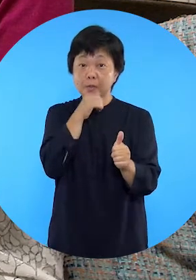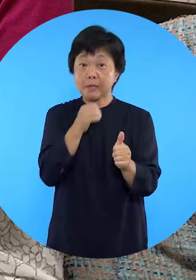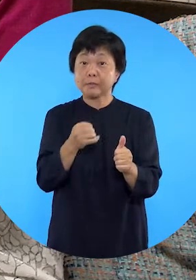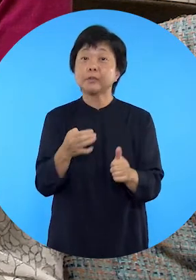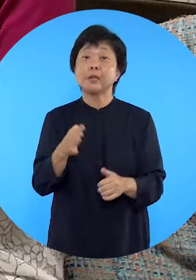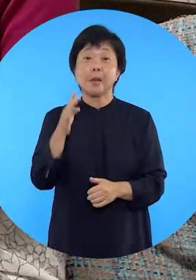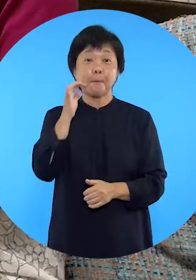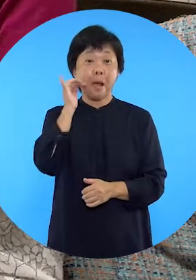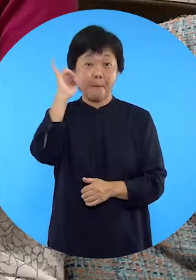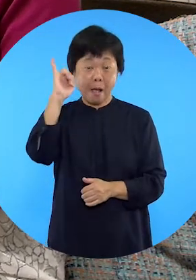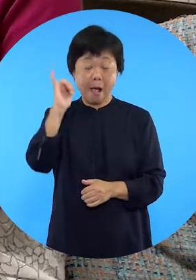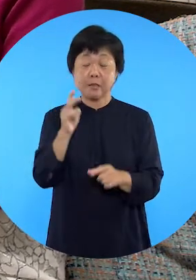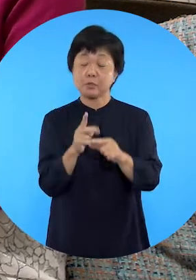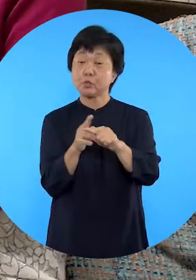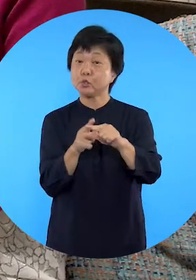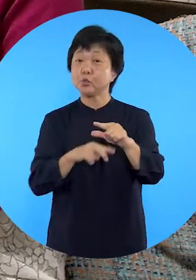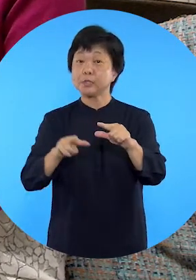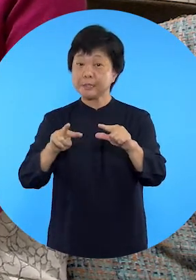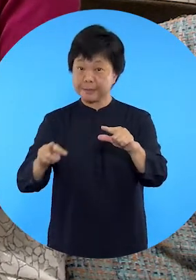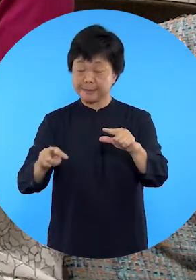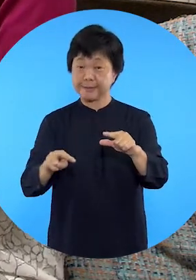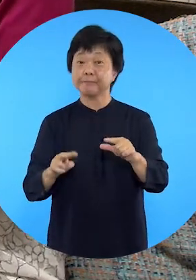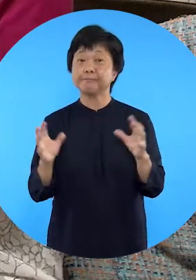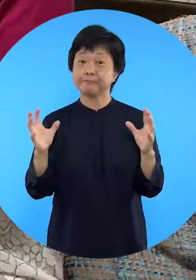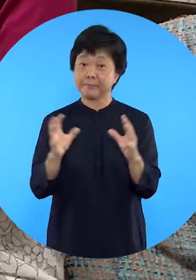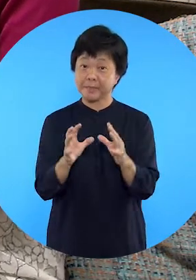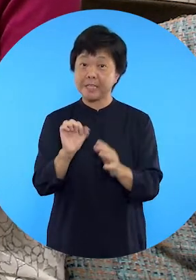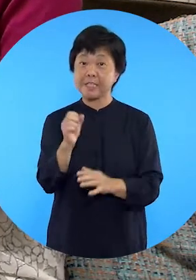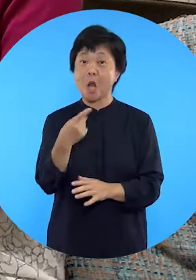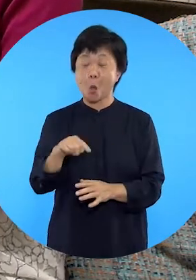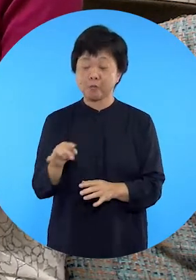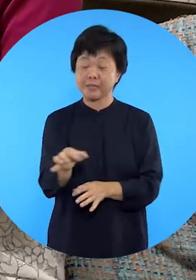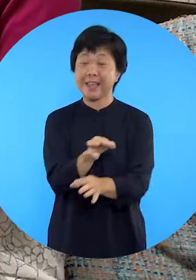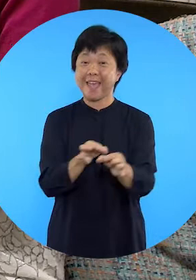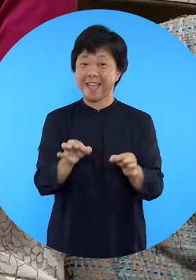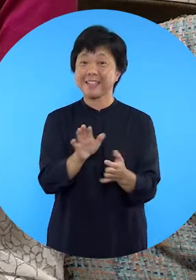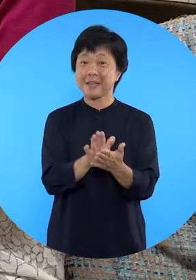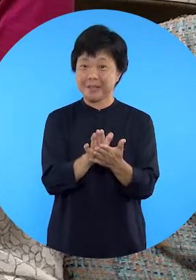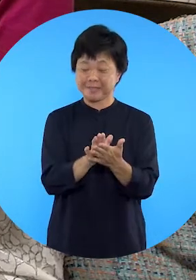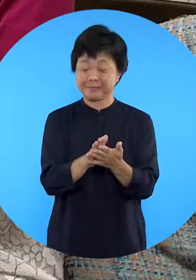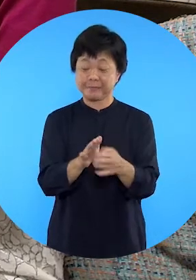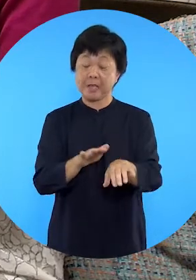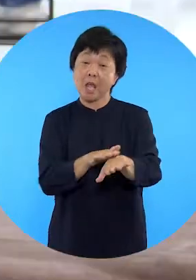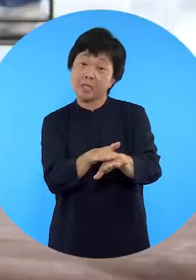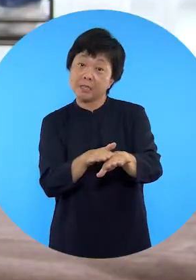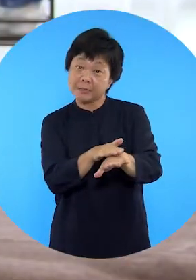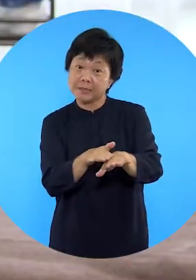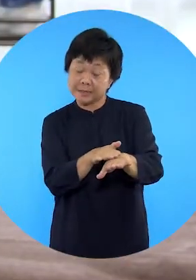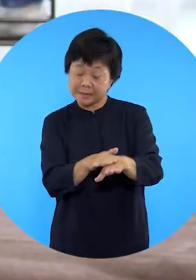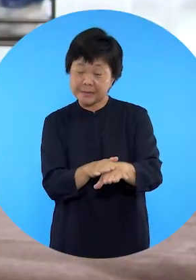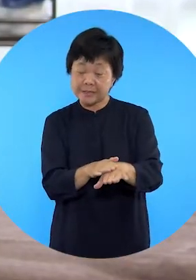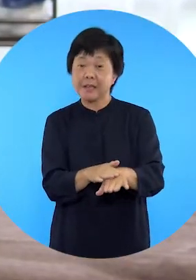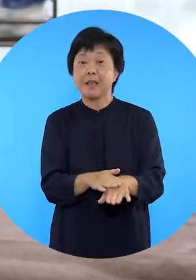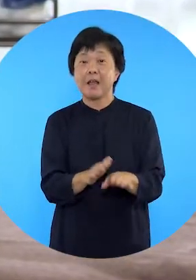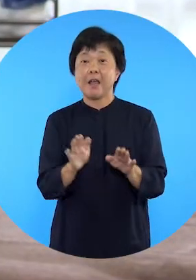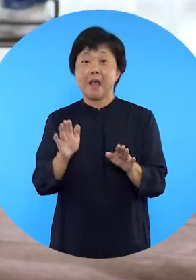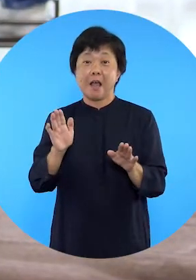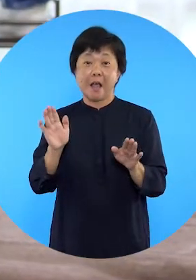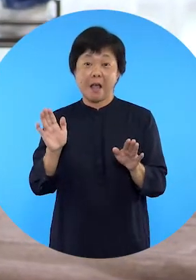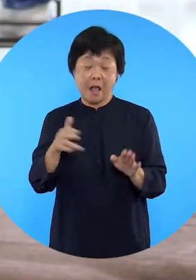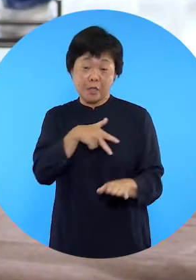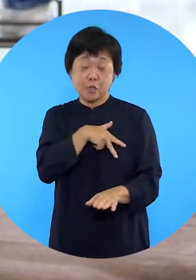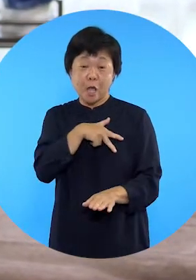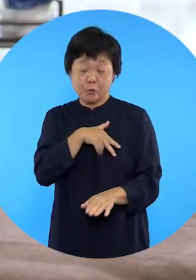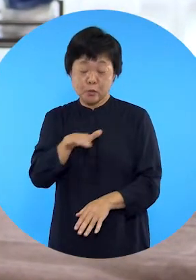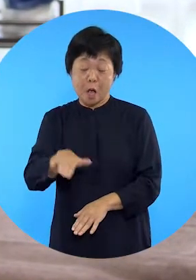子育て世代の、ママたちを中心に、サロンを経営してます。 施術中はこちらのお